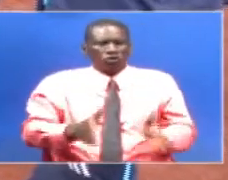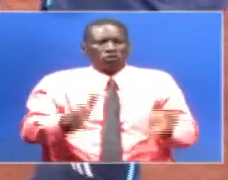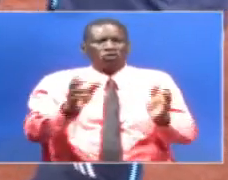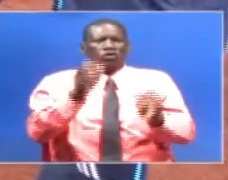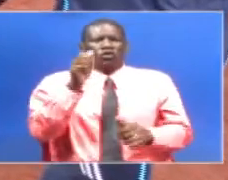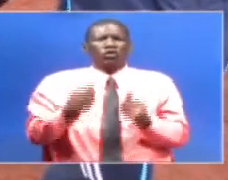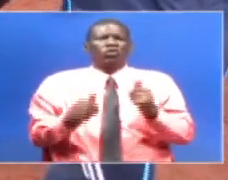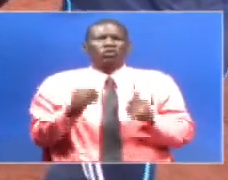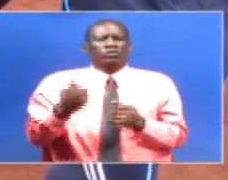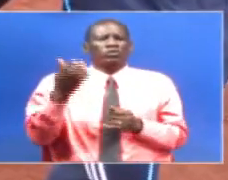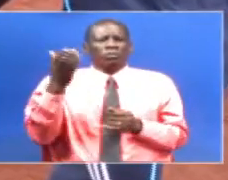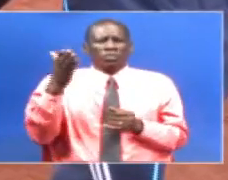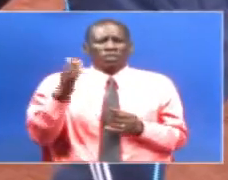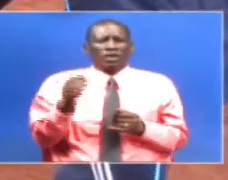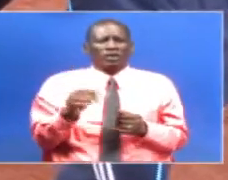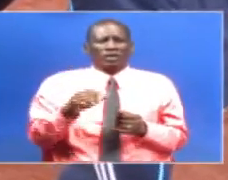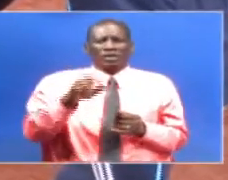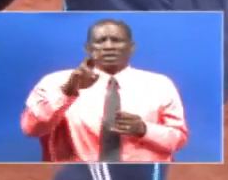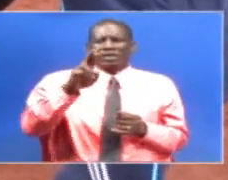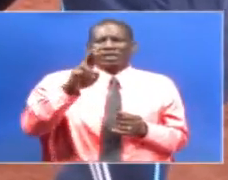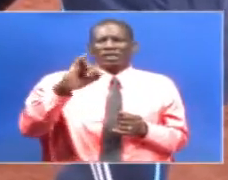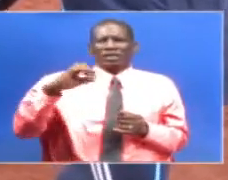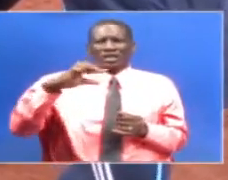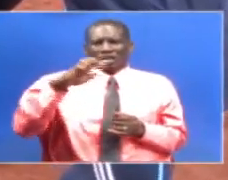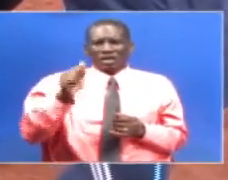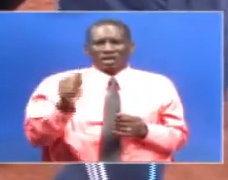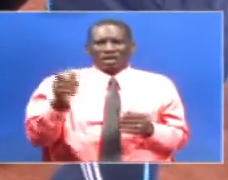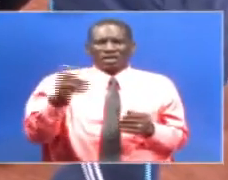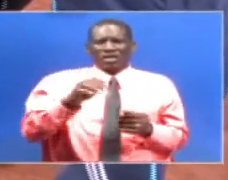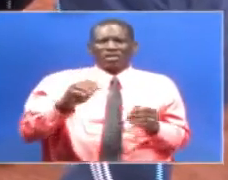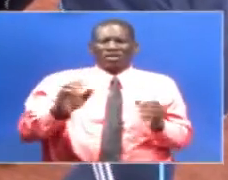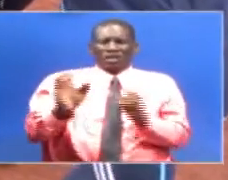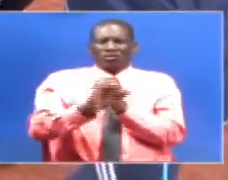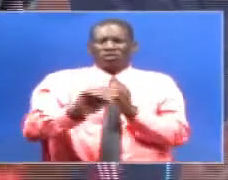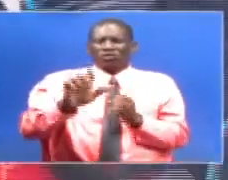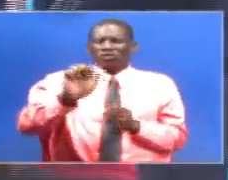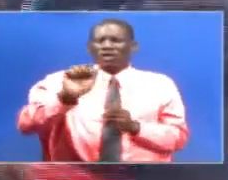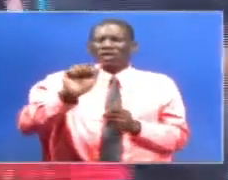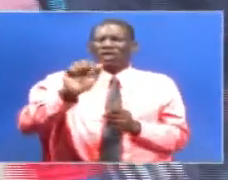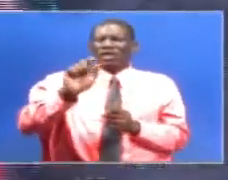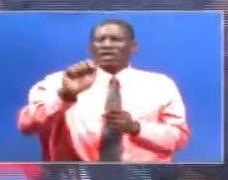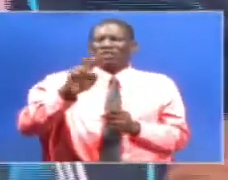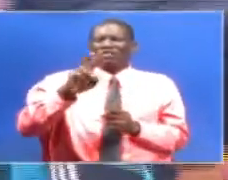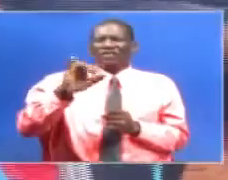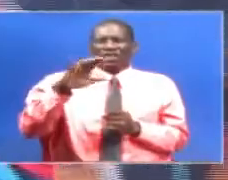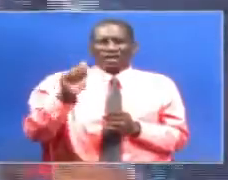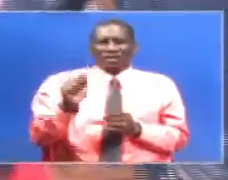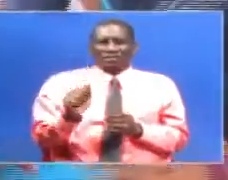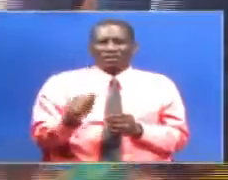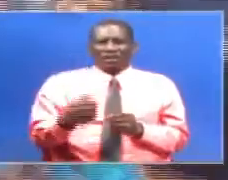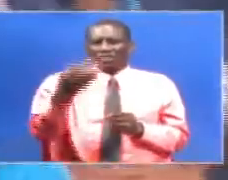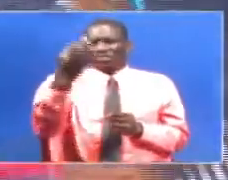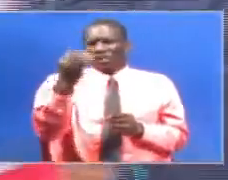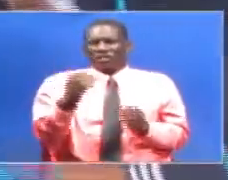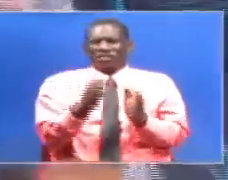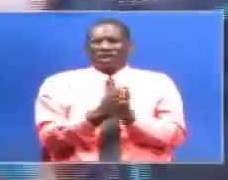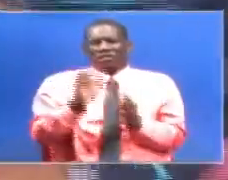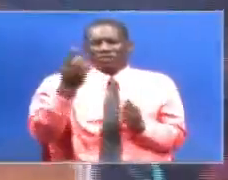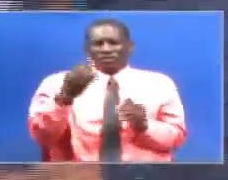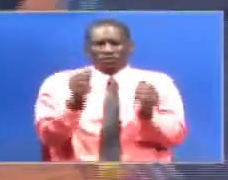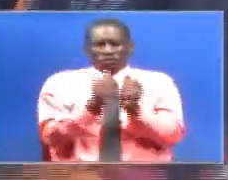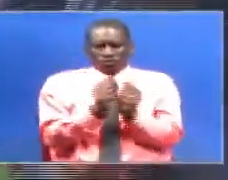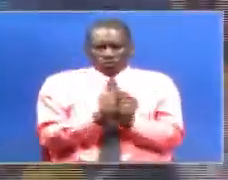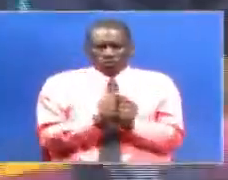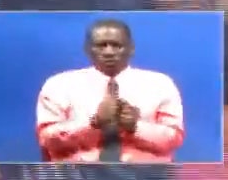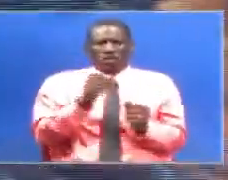ambayo yatafanyika mjini Riga nchini Latvia kati ya September 30 na Oktoba mosi. Nyota huyu